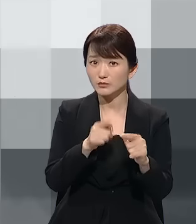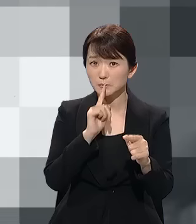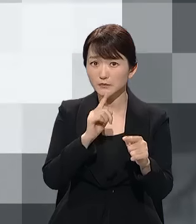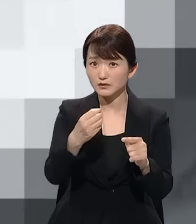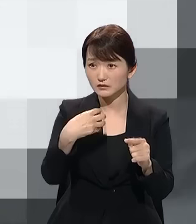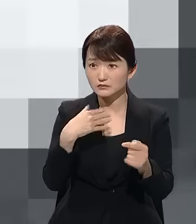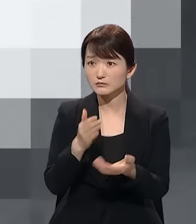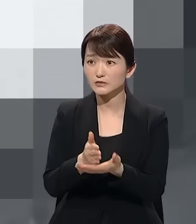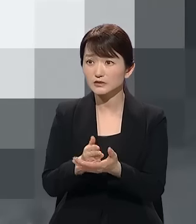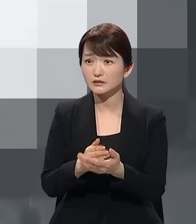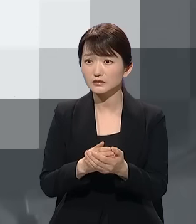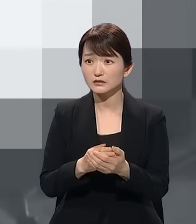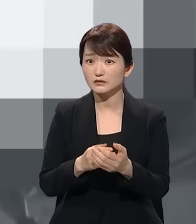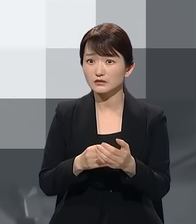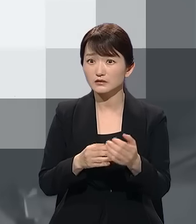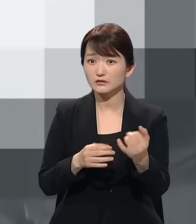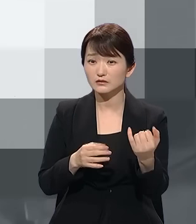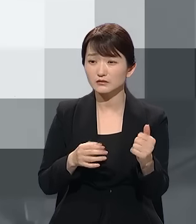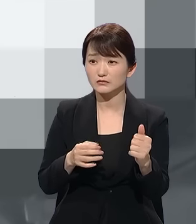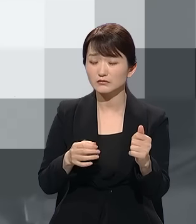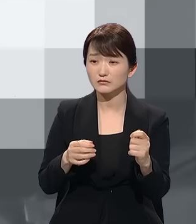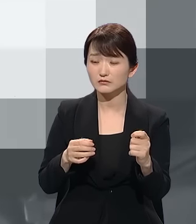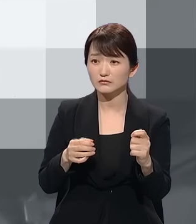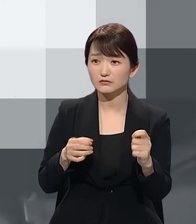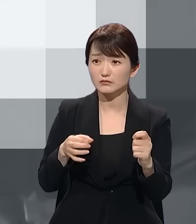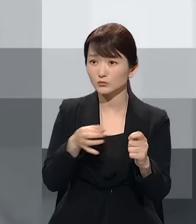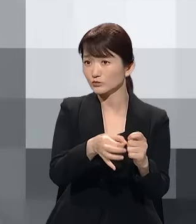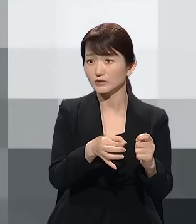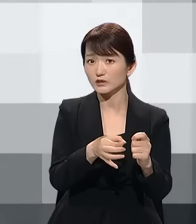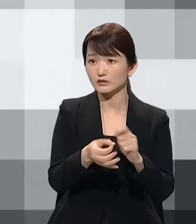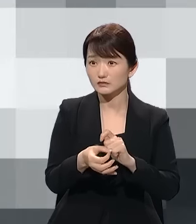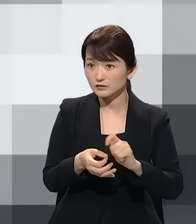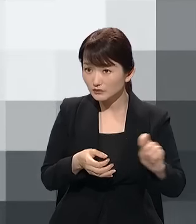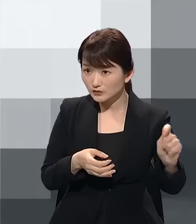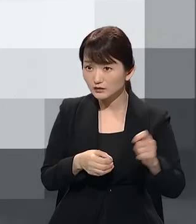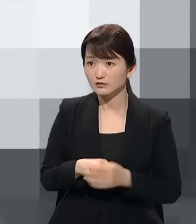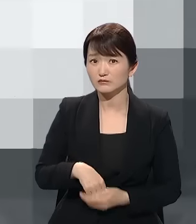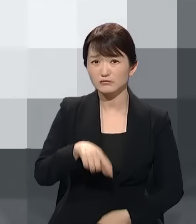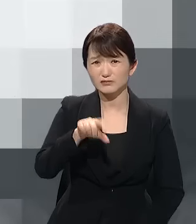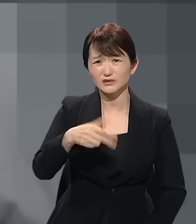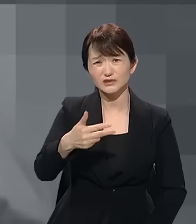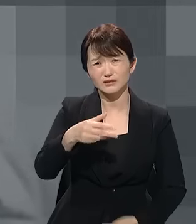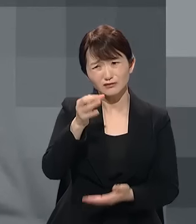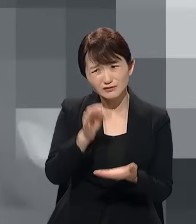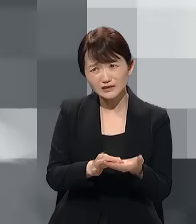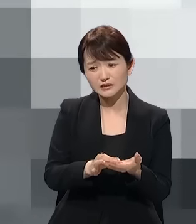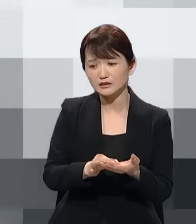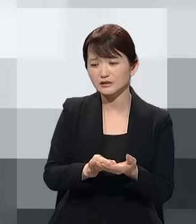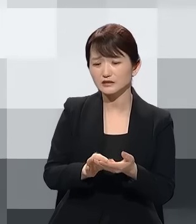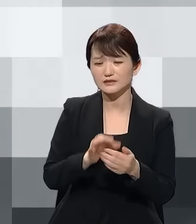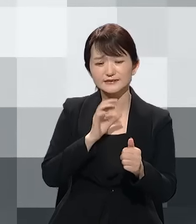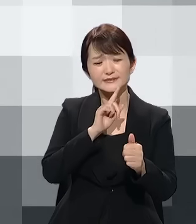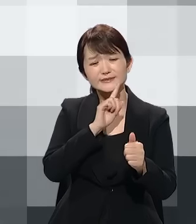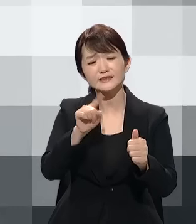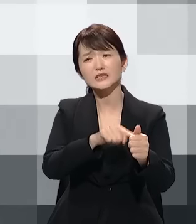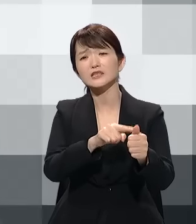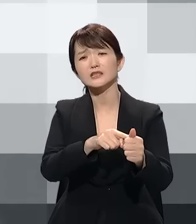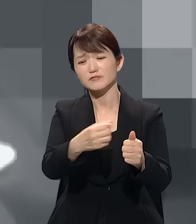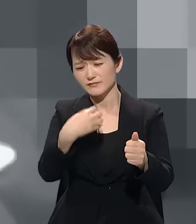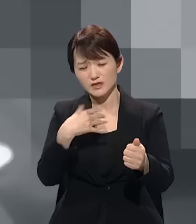마시고요. 나한테 힘을 내셔야죠. 야. 결제 7,000원밖에 안 나왔어요, 그냥. 야, 너 그만해.